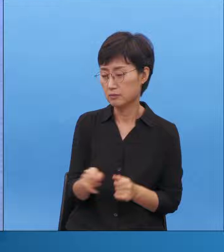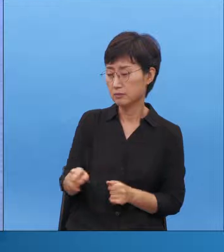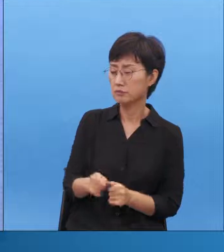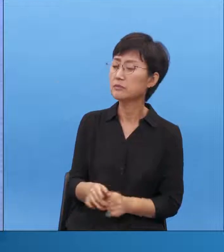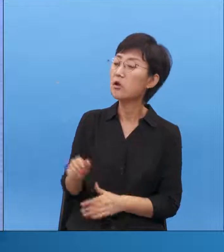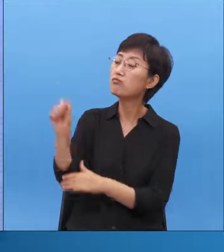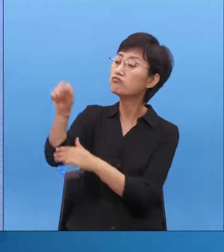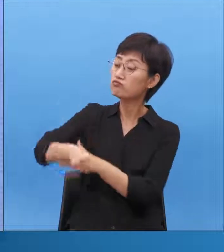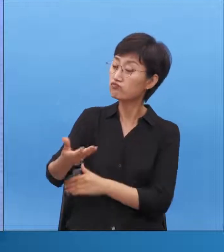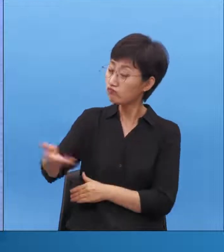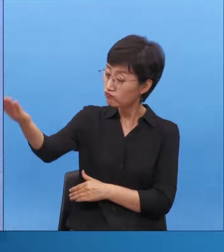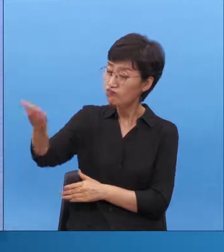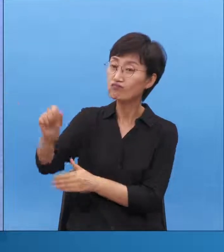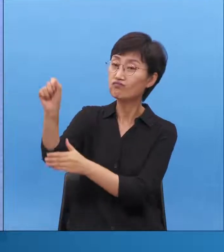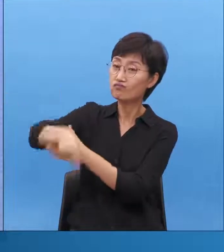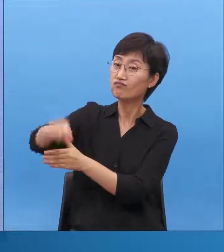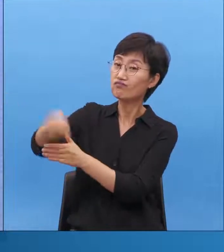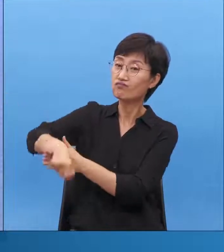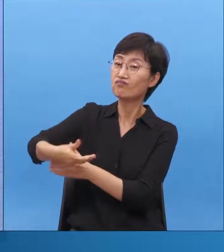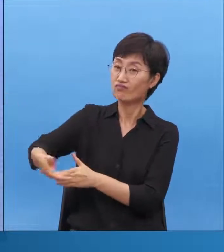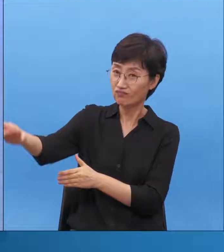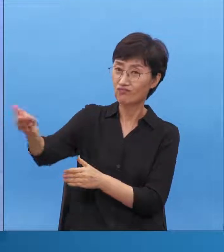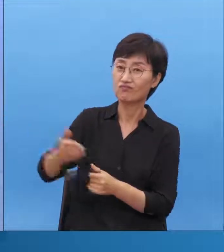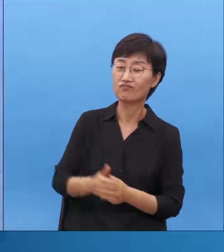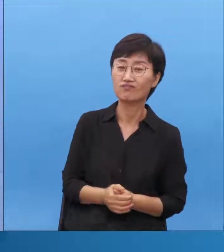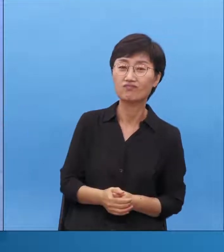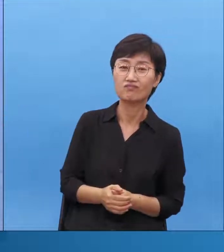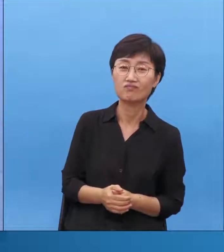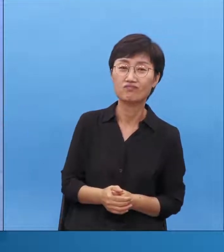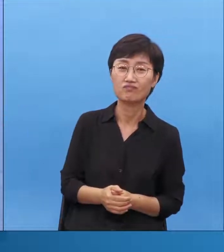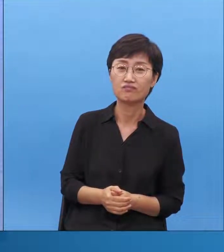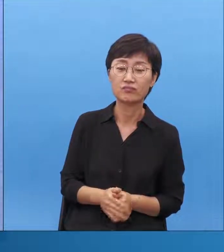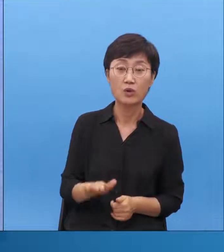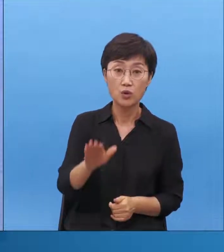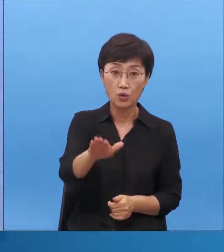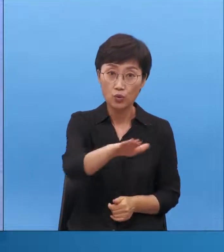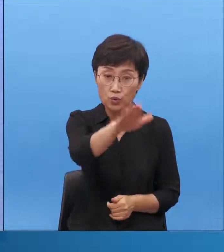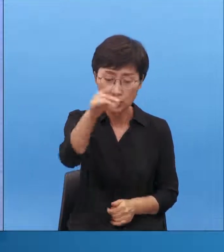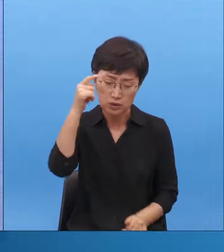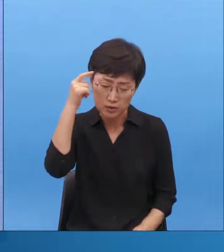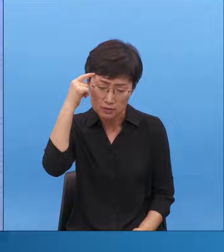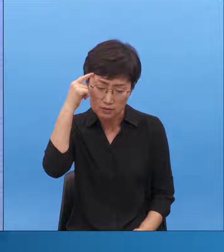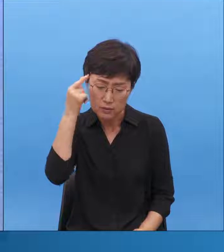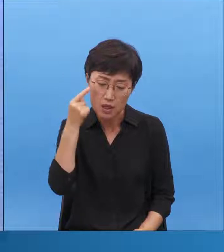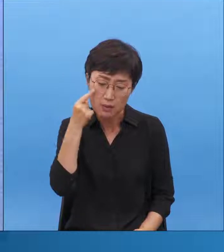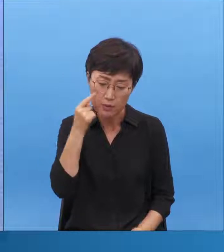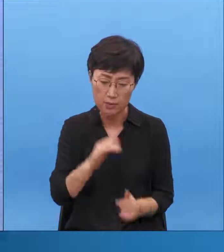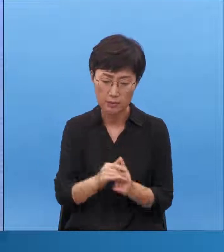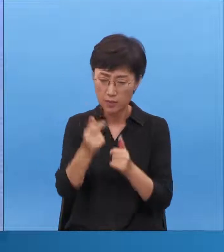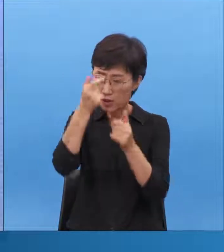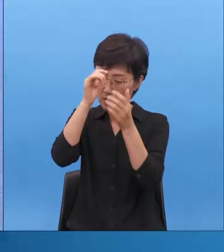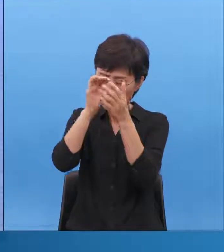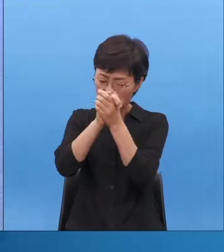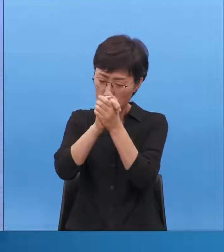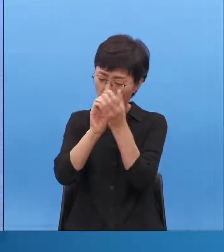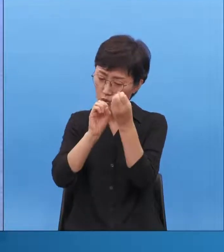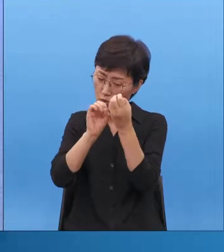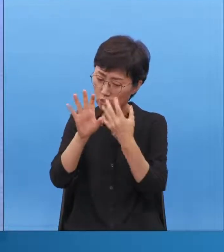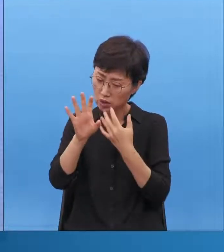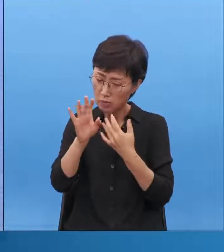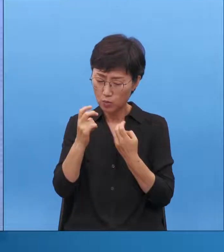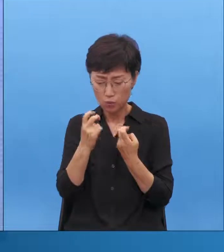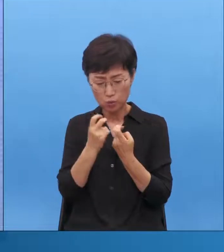it. 뭘 말합니까? What is we talking 여기서 about? 우리 기도 응답받는 굉장히 중요한 것들이 들어있어요. Now, inside of this, we see something